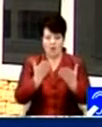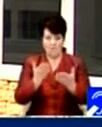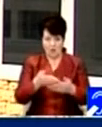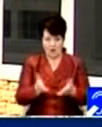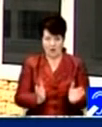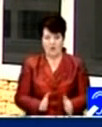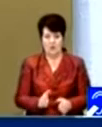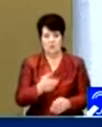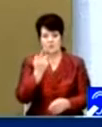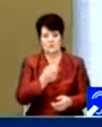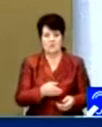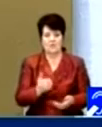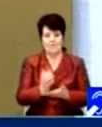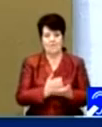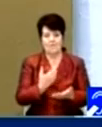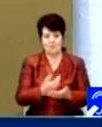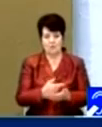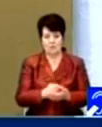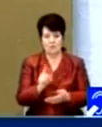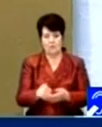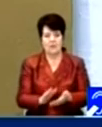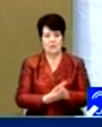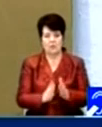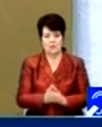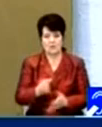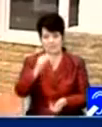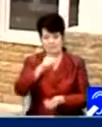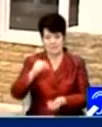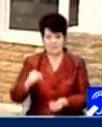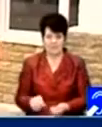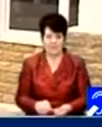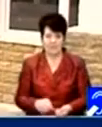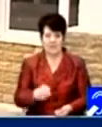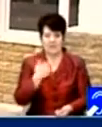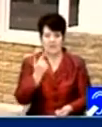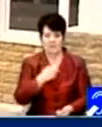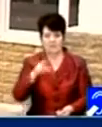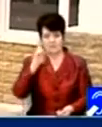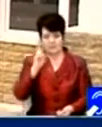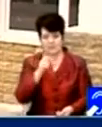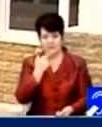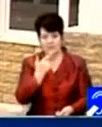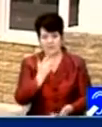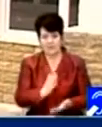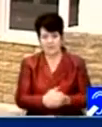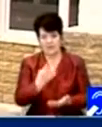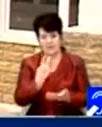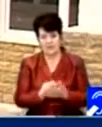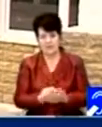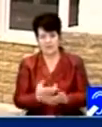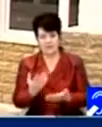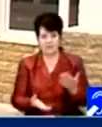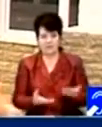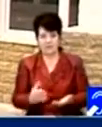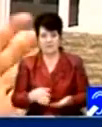reușit să atragă fonduri pentru a asigura condiții de igienă corespunzătoare. Arăta un WC așa cum la țară arată. Dacă ați fost la țară, așa